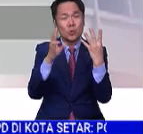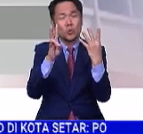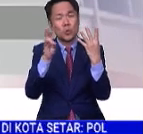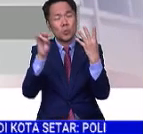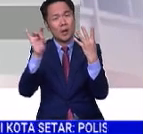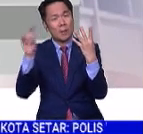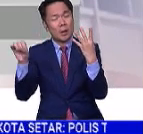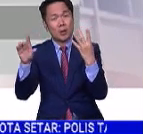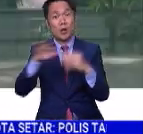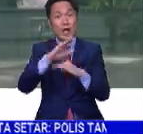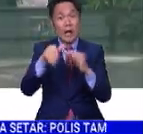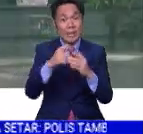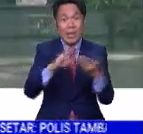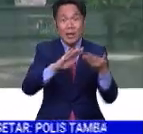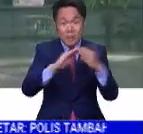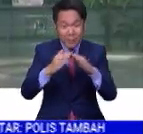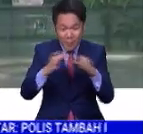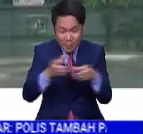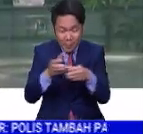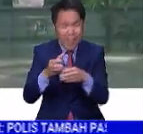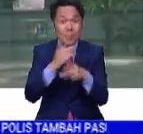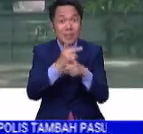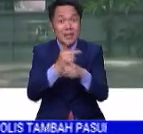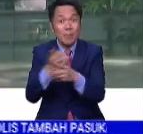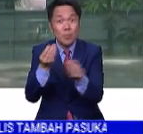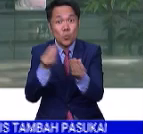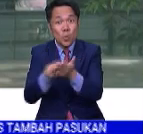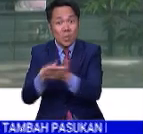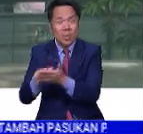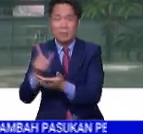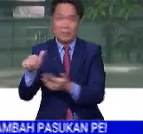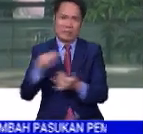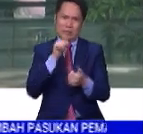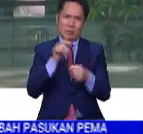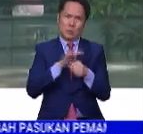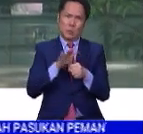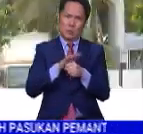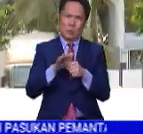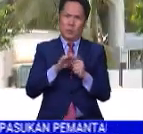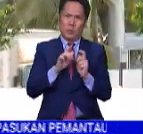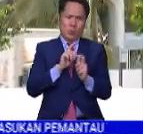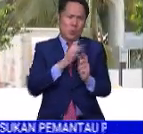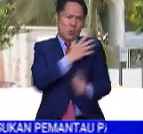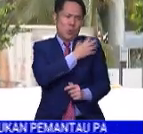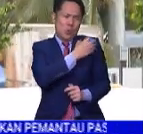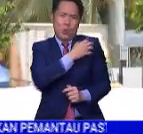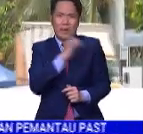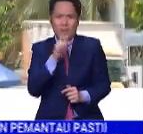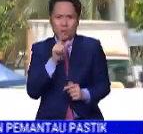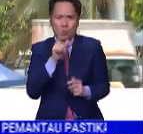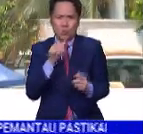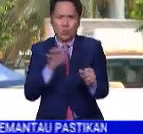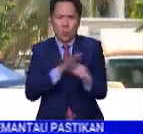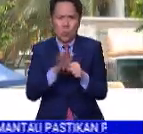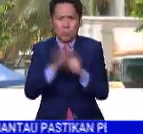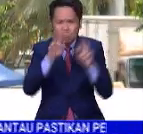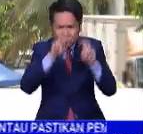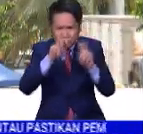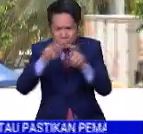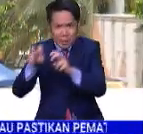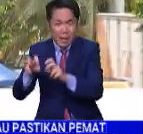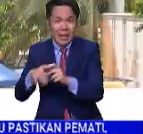4,768 syarikat kredit komuniti, ia dilihat tidak mencukupi. Justru, timbul cadangan supaya akta